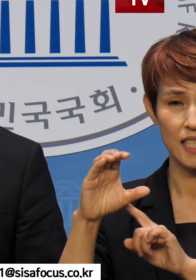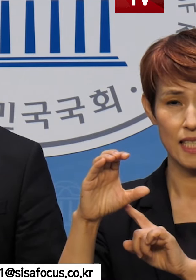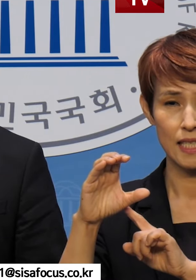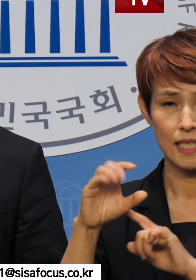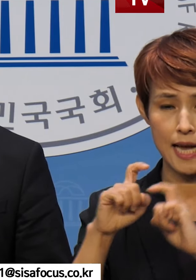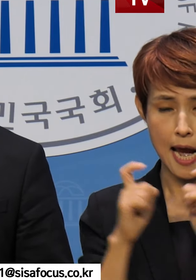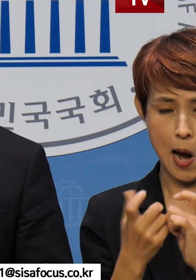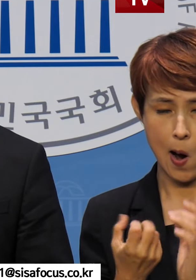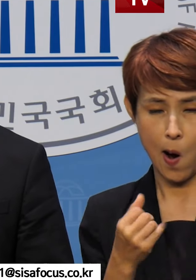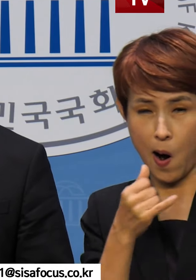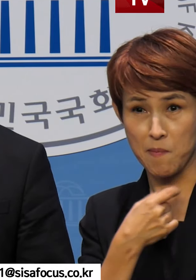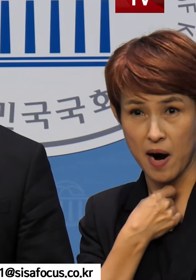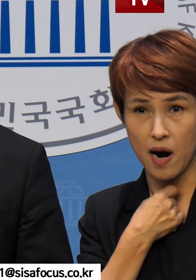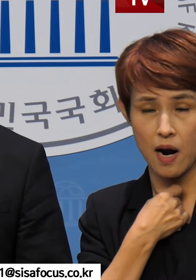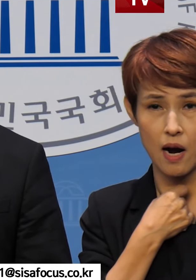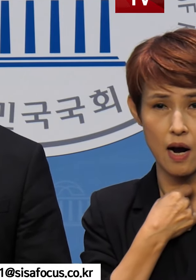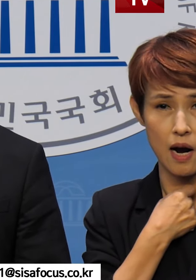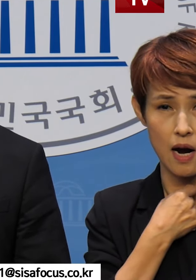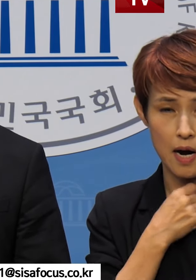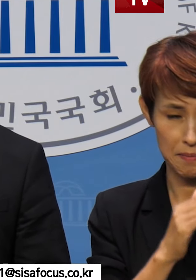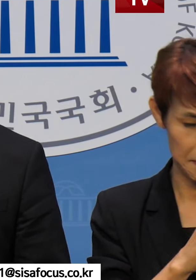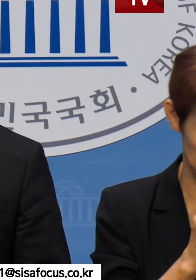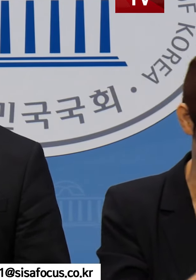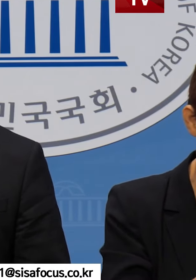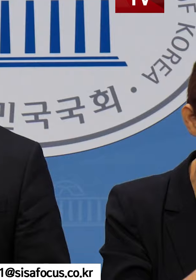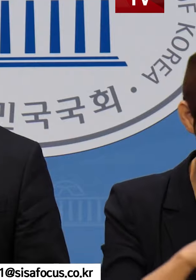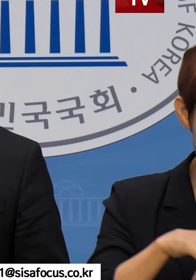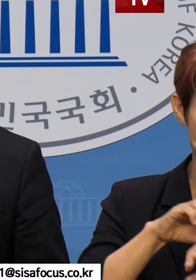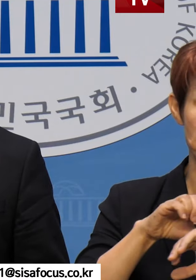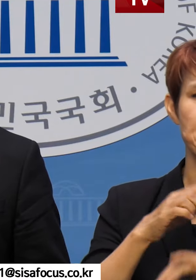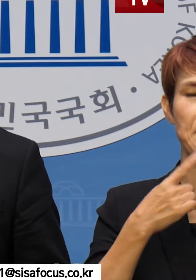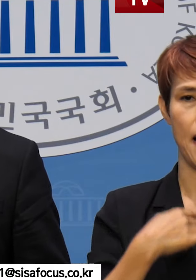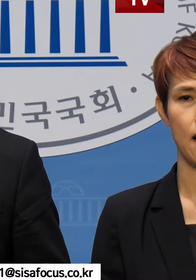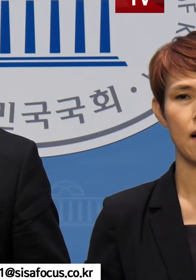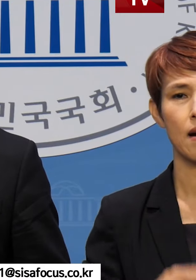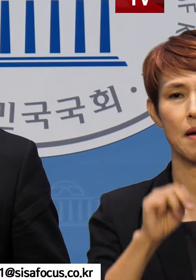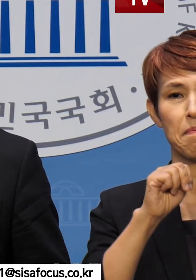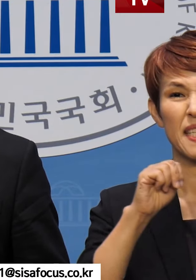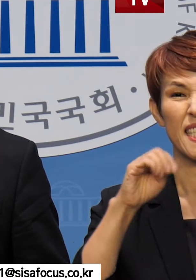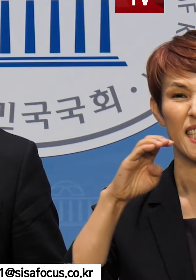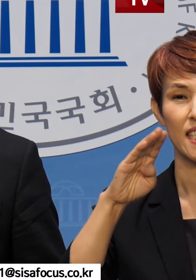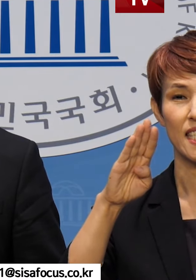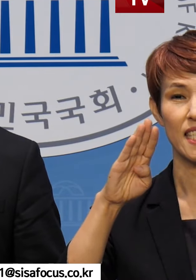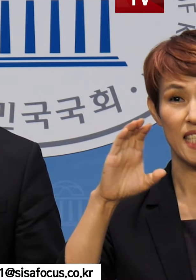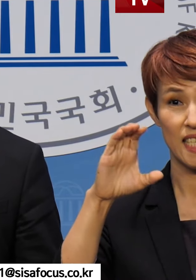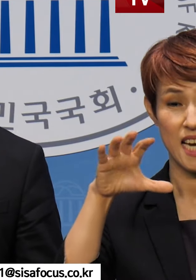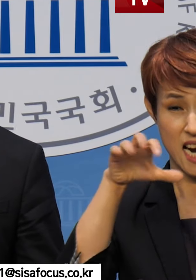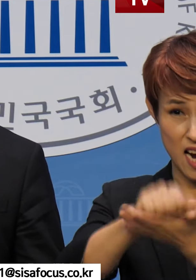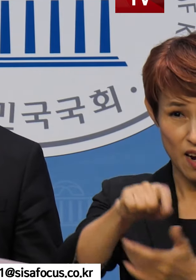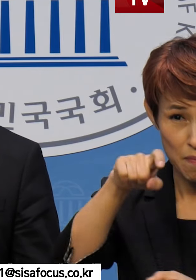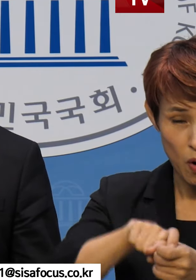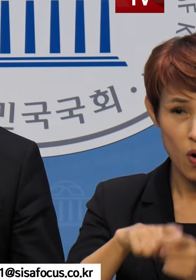추진하다 들통이 난 이력도 있습니다. 이런 점에서 MBC 장악용이 틀림없습니다.